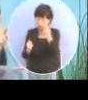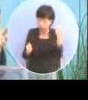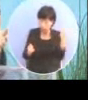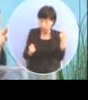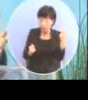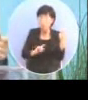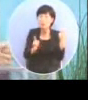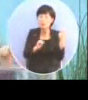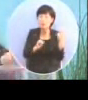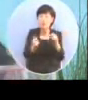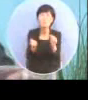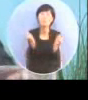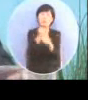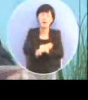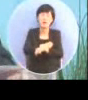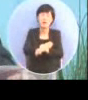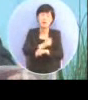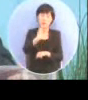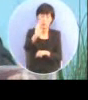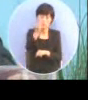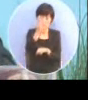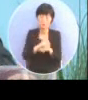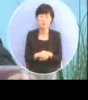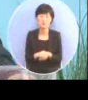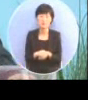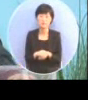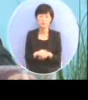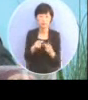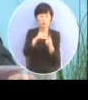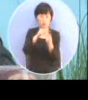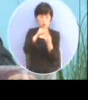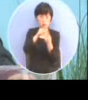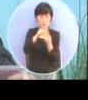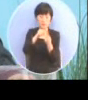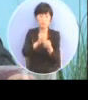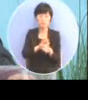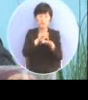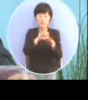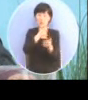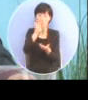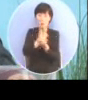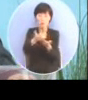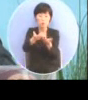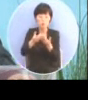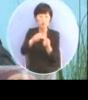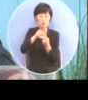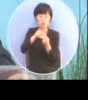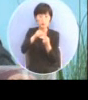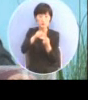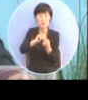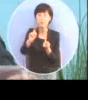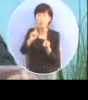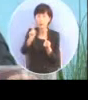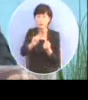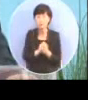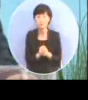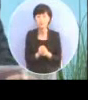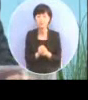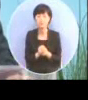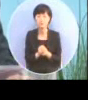Và kết cục thì nó làm cho con người dẫn đến sự hủy diệt. Điều số 2 nó lừa dối. 그게 뭔지 아십니까? Đó là gì các bạn